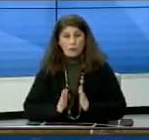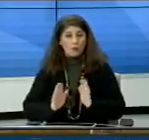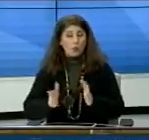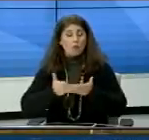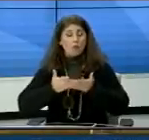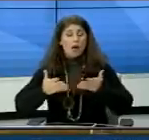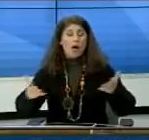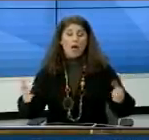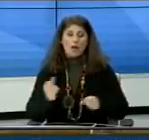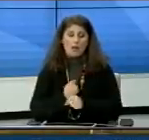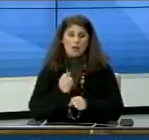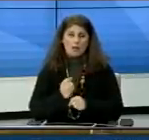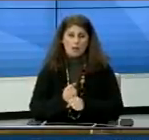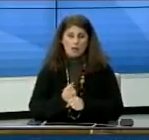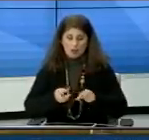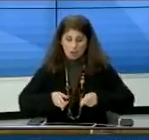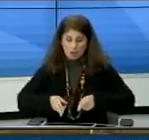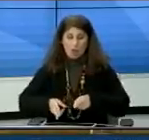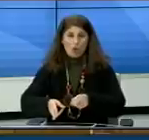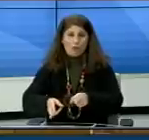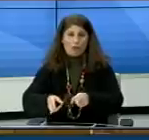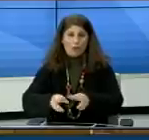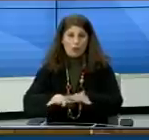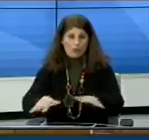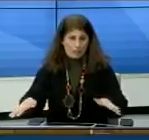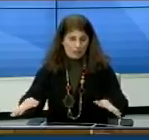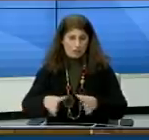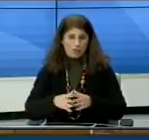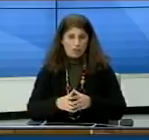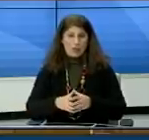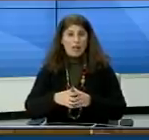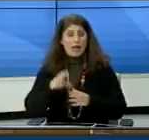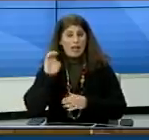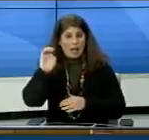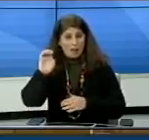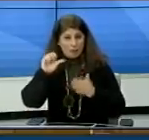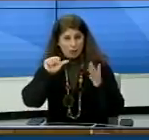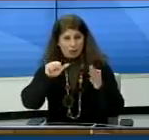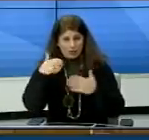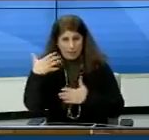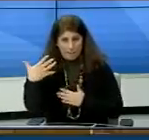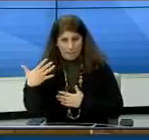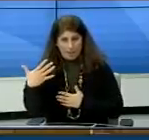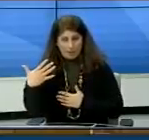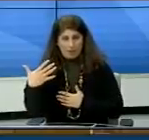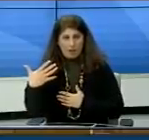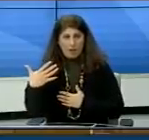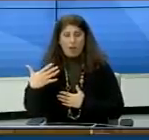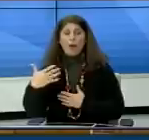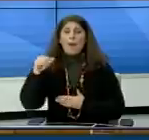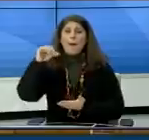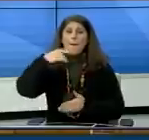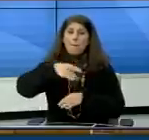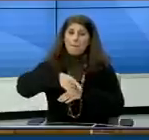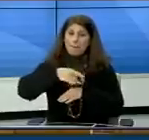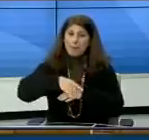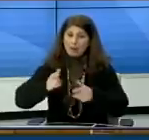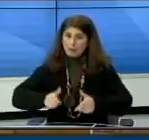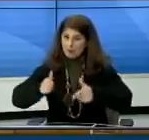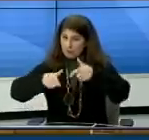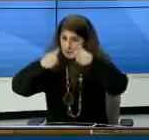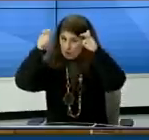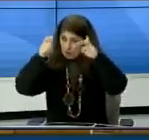έργα στο οδικό δίκτυο Ε65, Πάτρα Πύργος, να μην